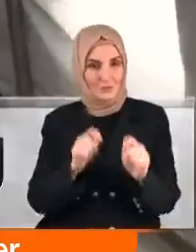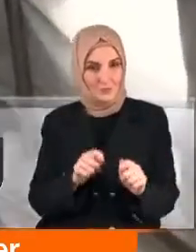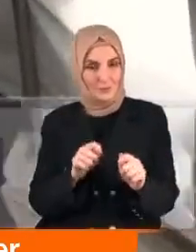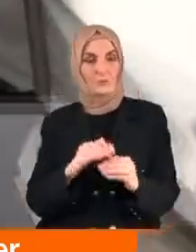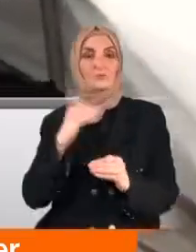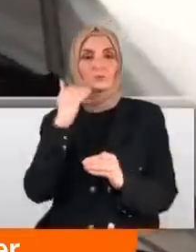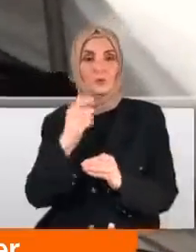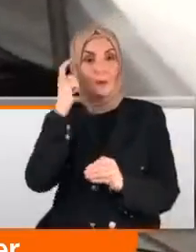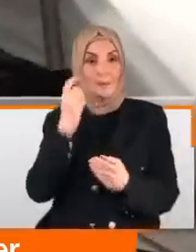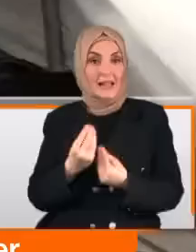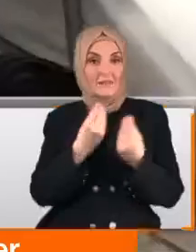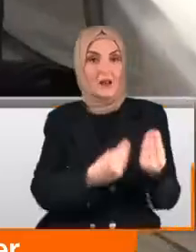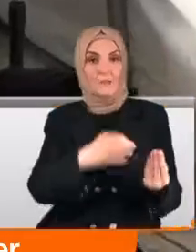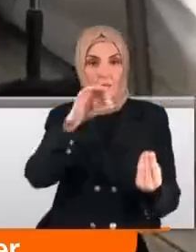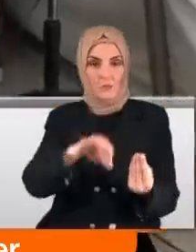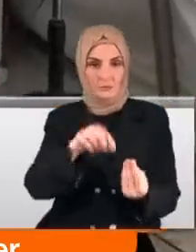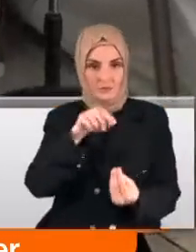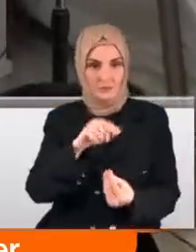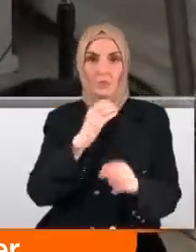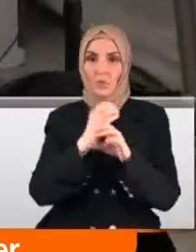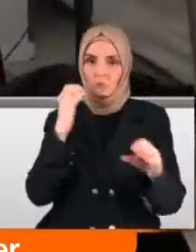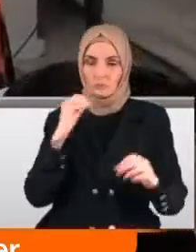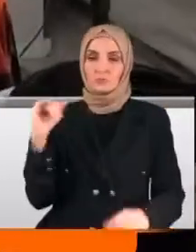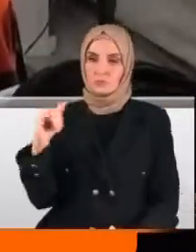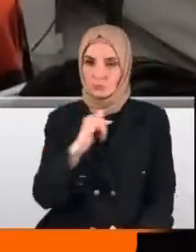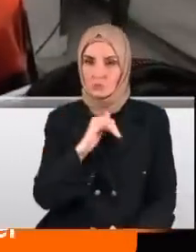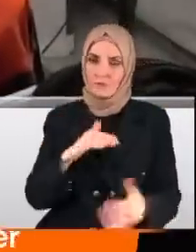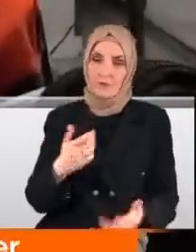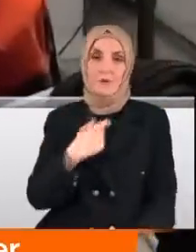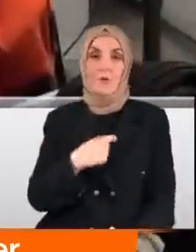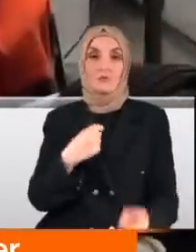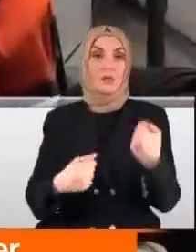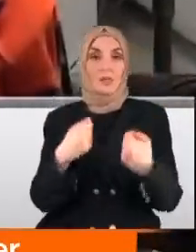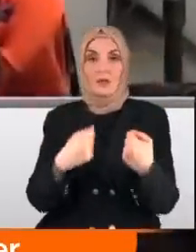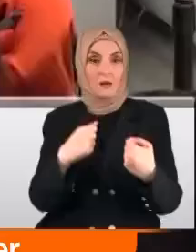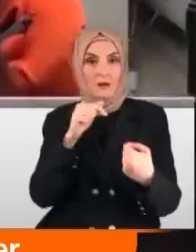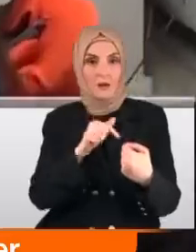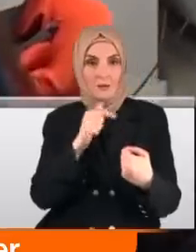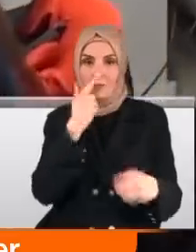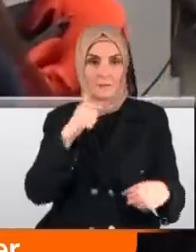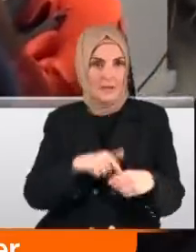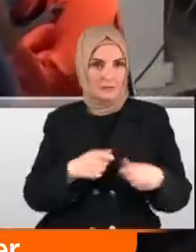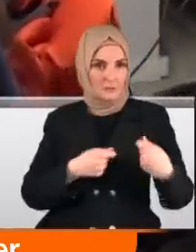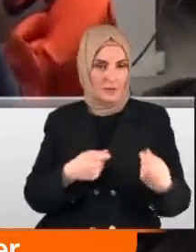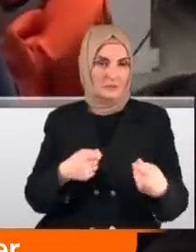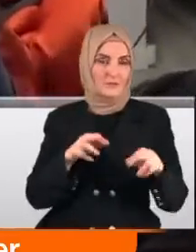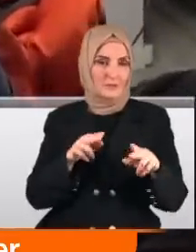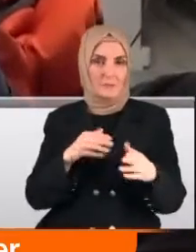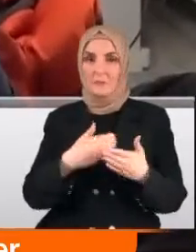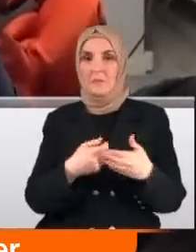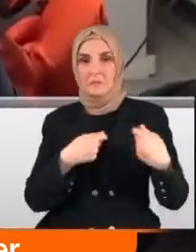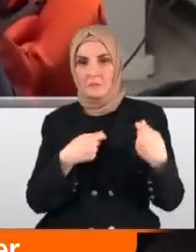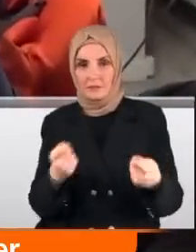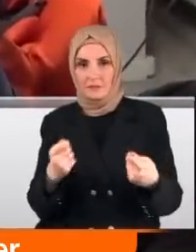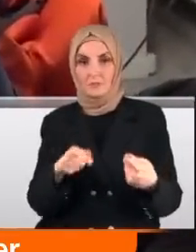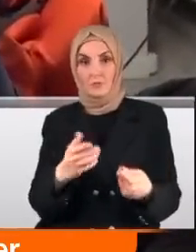bilgilendirme noktasında otobüs, uçak ya da kendi şahsi araçlarının tüketmiş olduğu yakıtların bedelini almak için